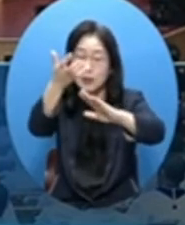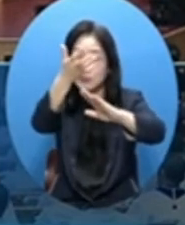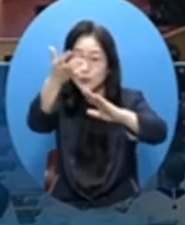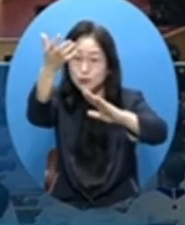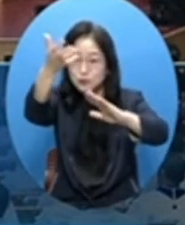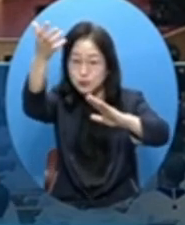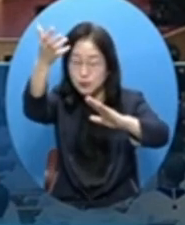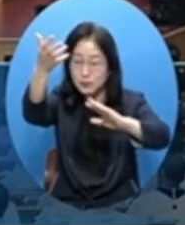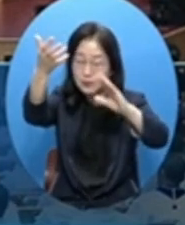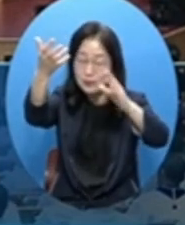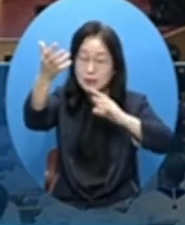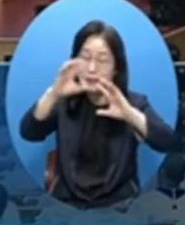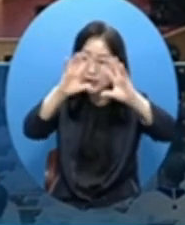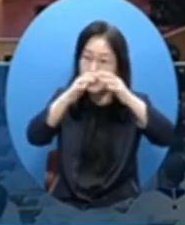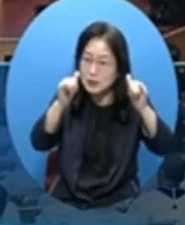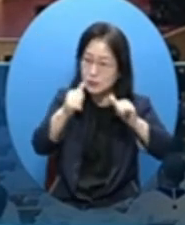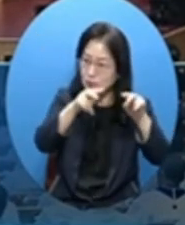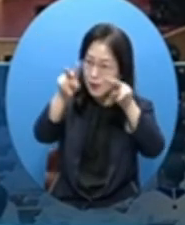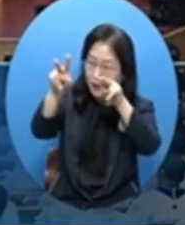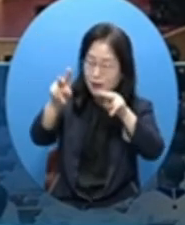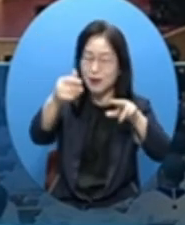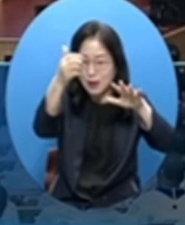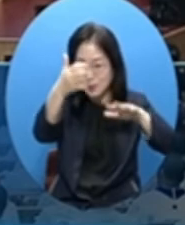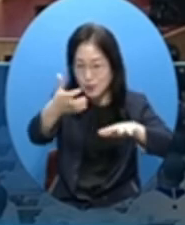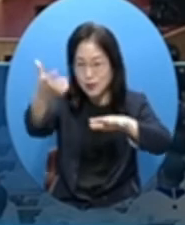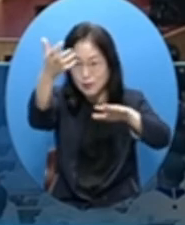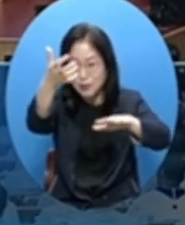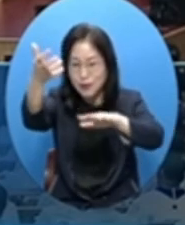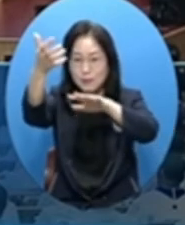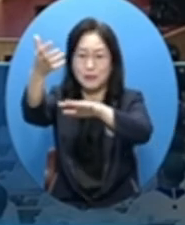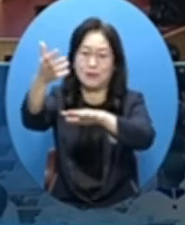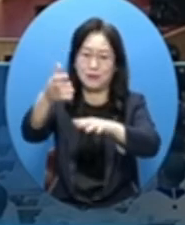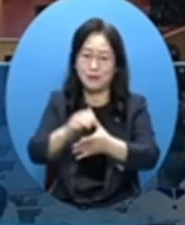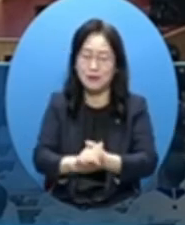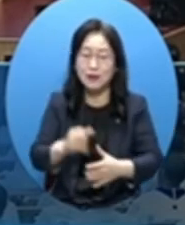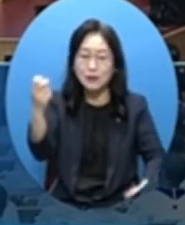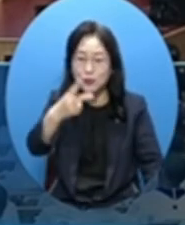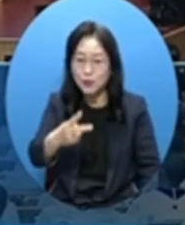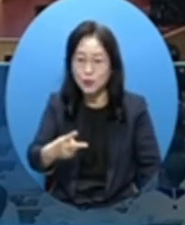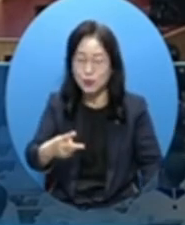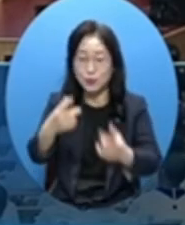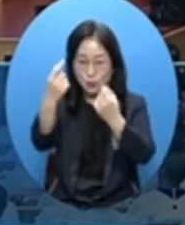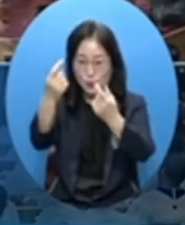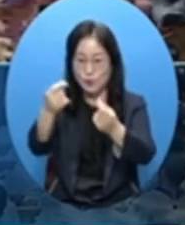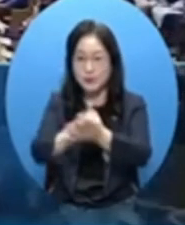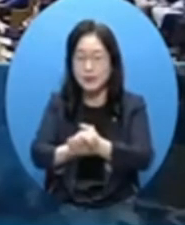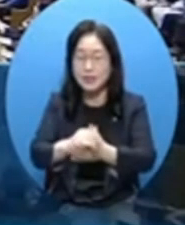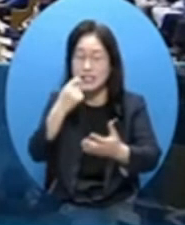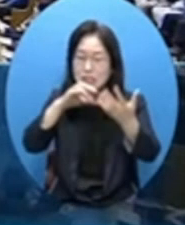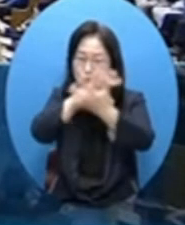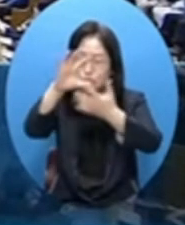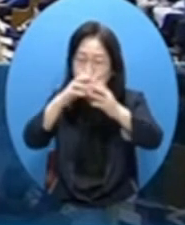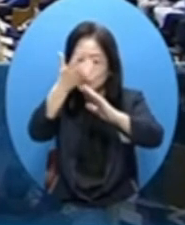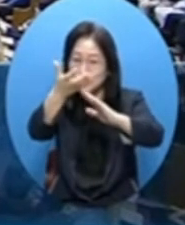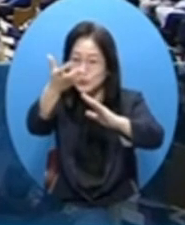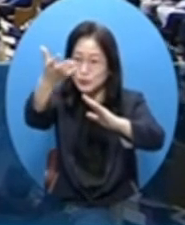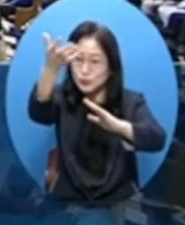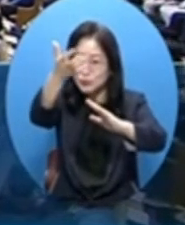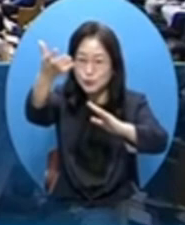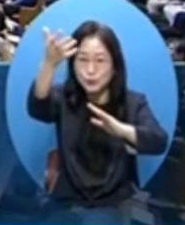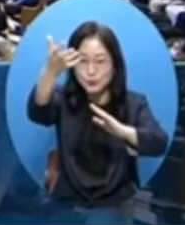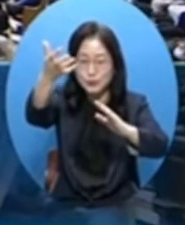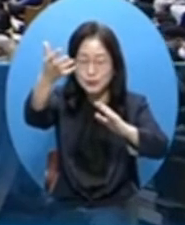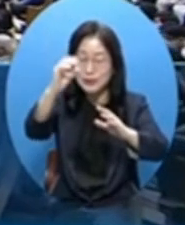이스라엘 자손이 그 모든 행진하는 길에 앞으로 나갔고 같은 내용이 나옵니다 구름이 성막에서 떠오르는 때에는